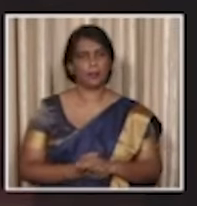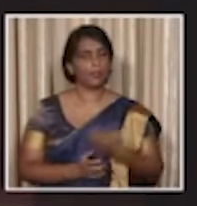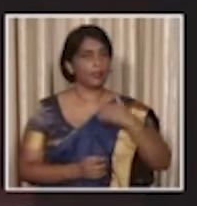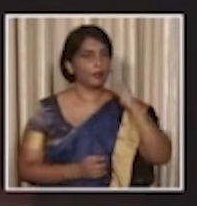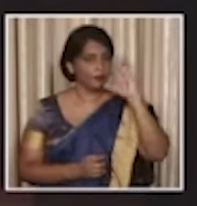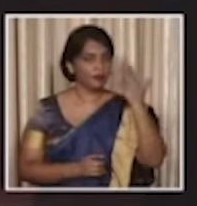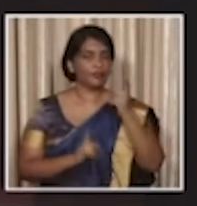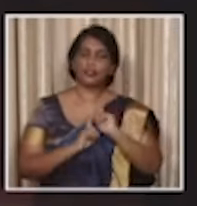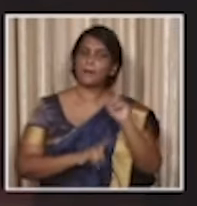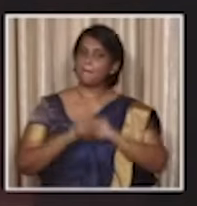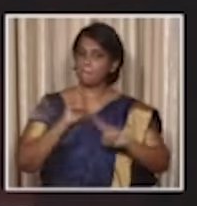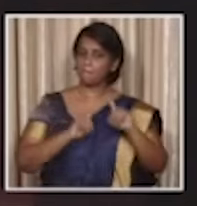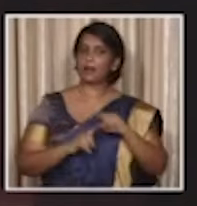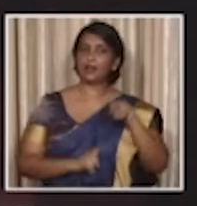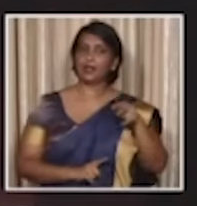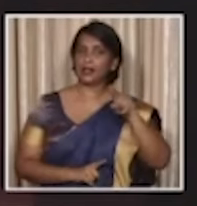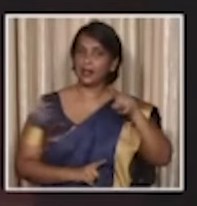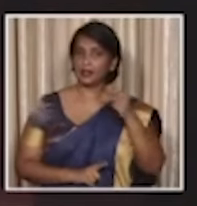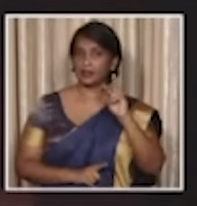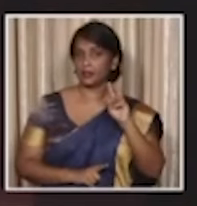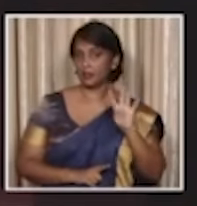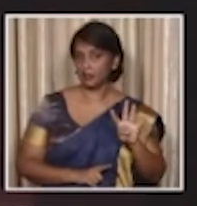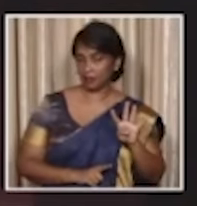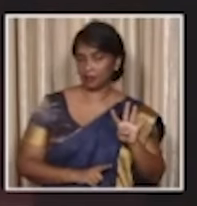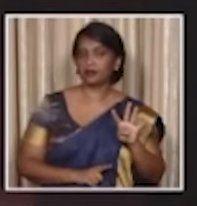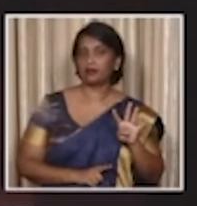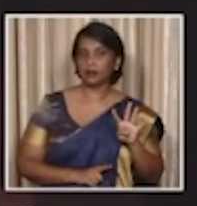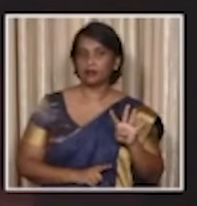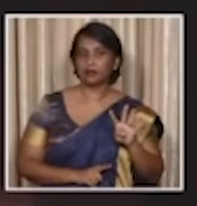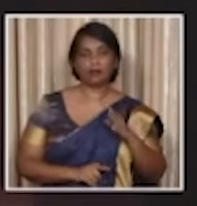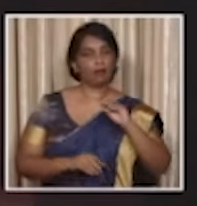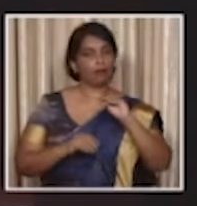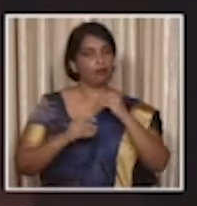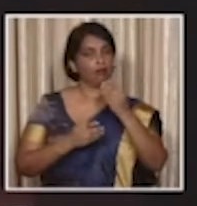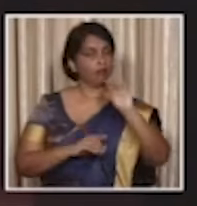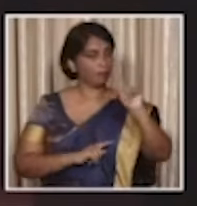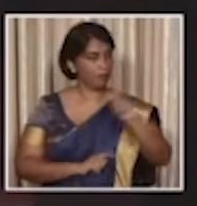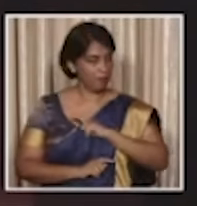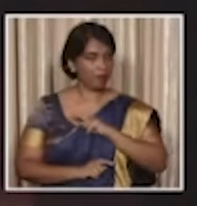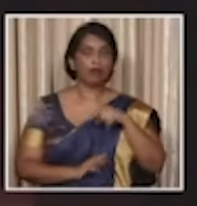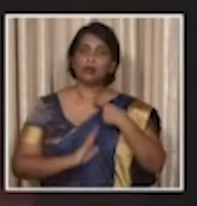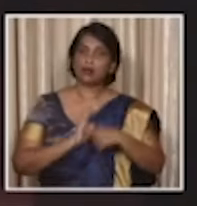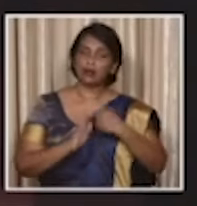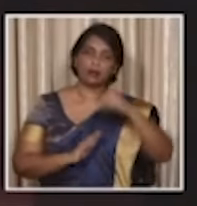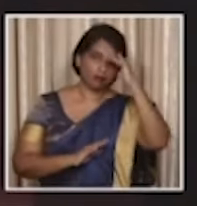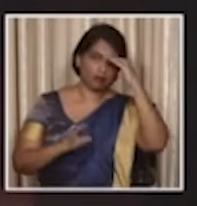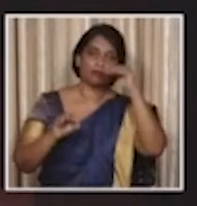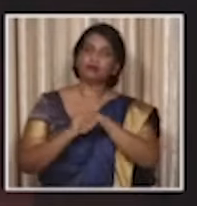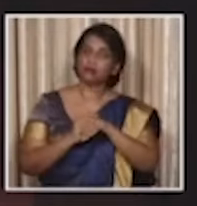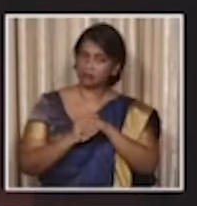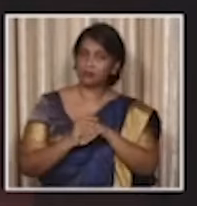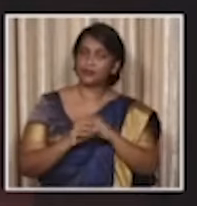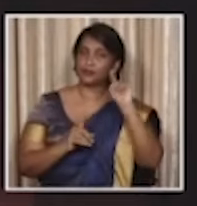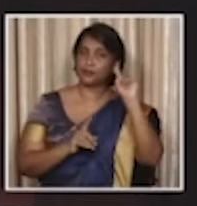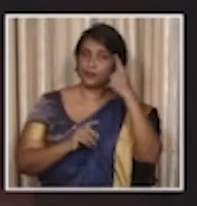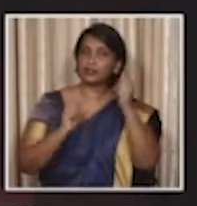විශේෂයෙන්ම මේ පාර්ලිමේන්තුවේ 134 වරමක් තුල මේ රටේ නායකත්වයට ආපු වෙලාවේ